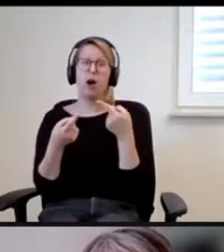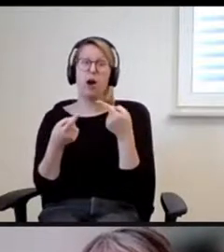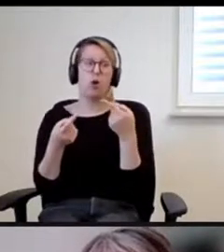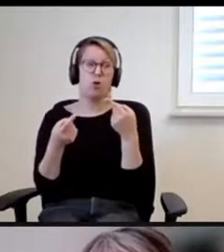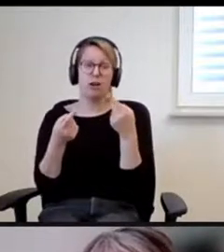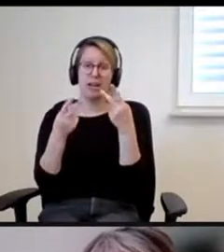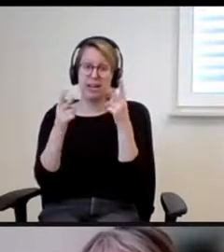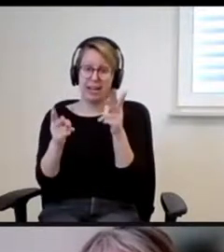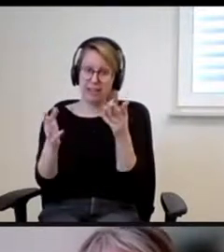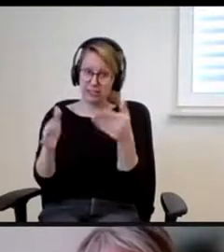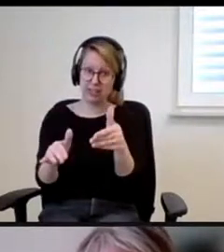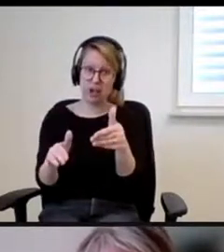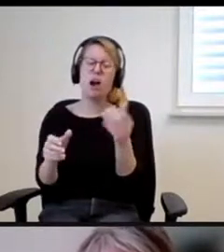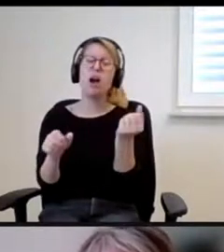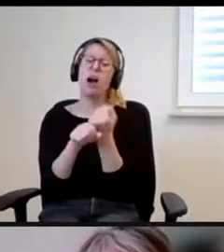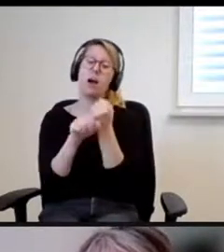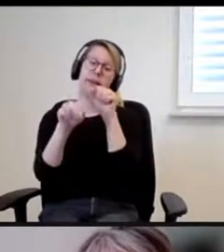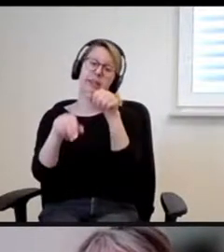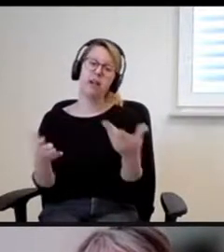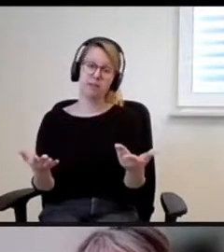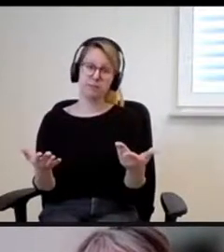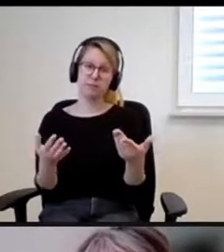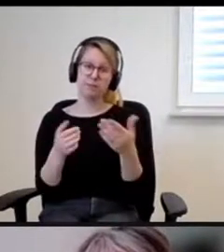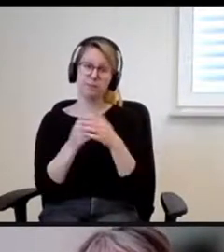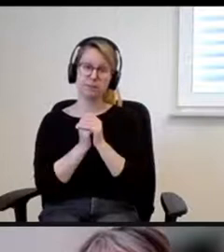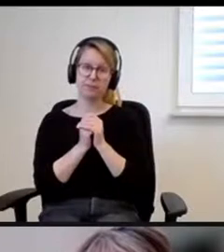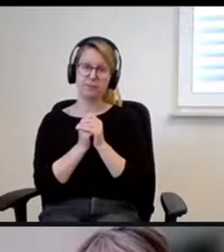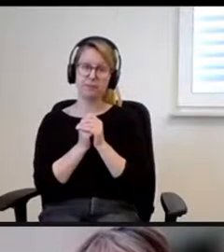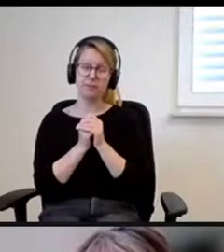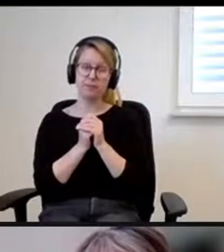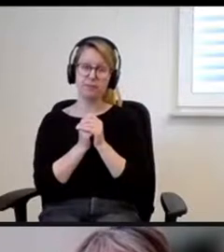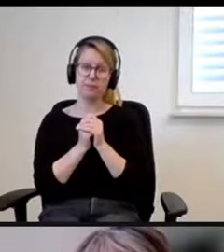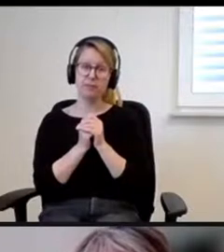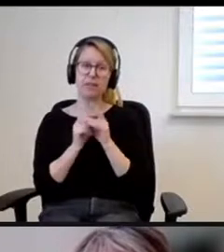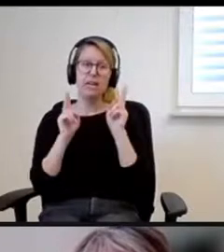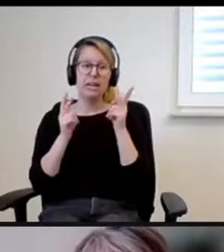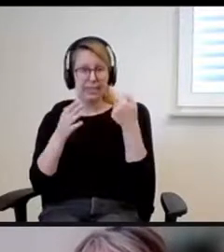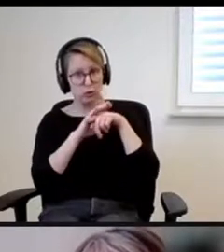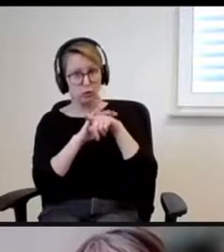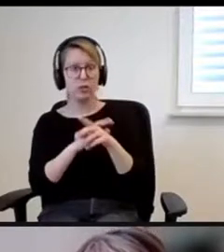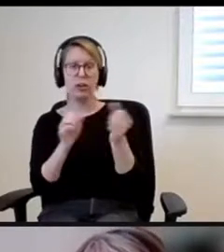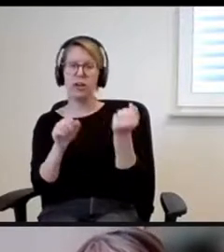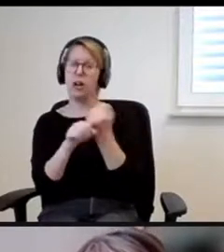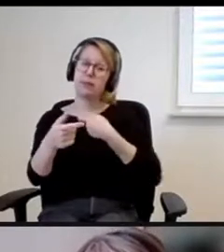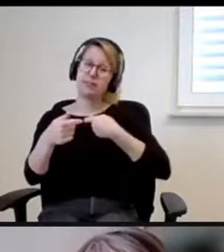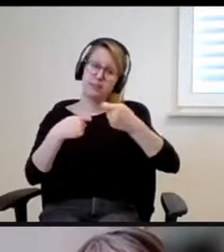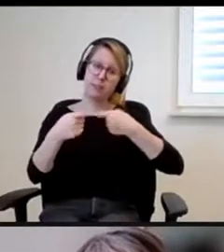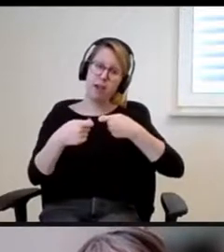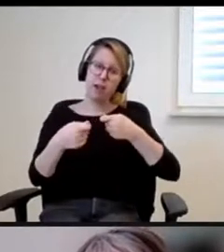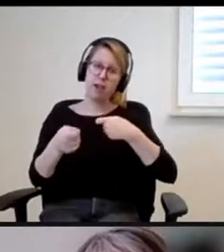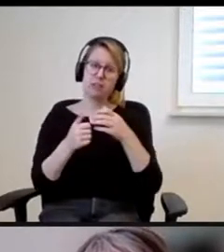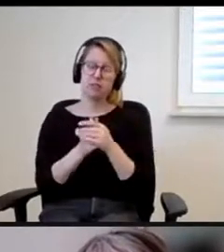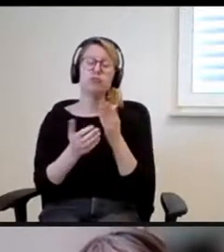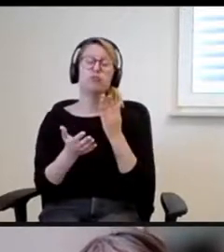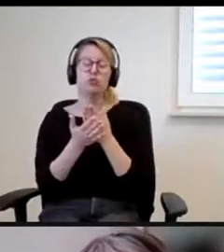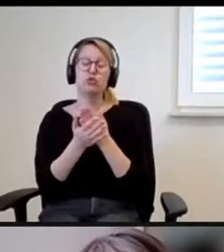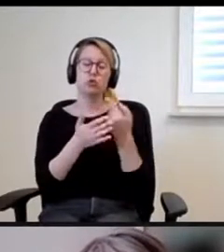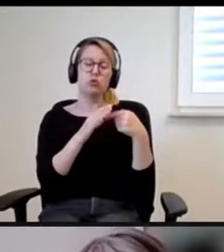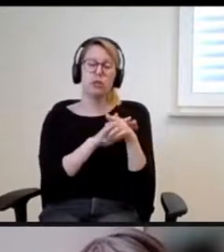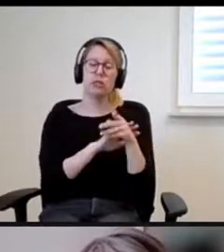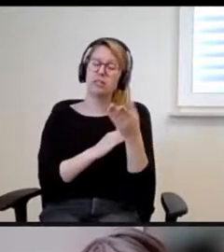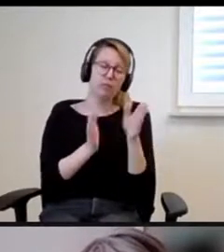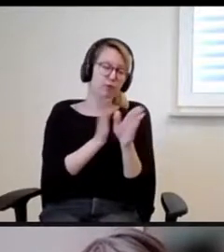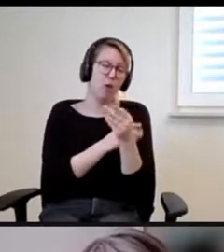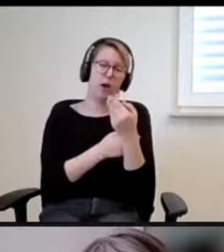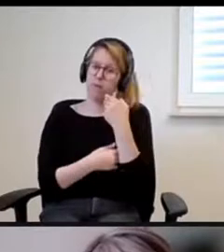donc d'accès au travail. On a parlé de tous les problèmes d'accessibilité. Et bien sûr, un travail dans un environnement de